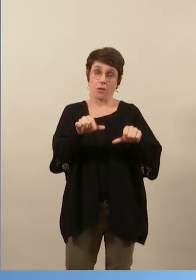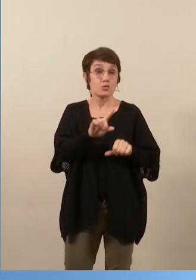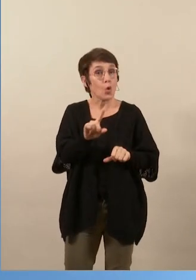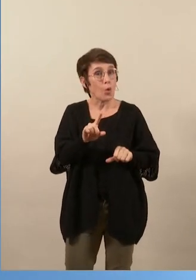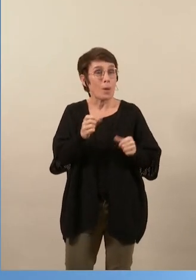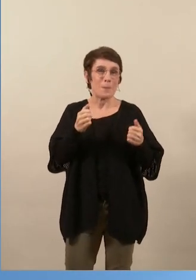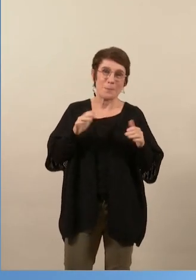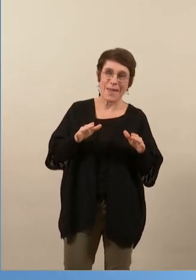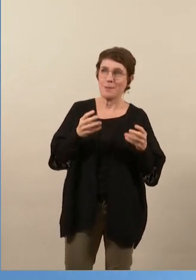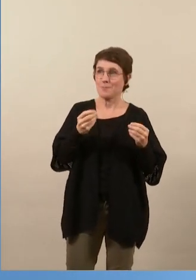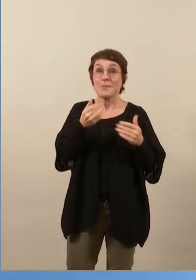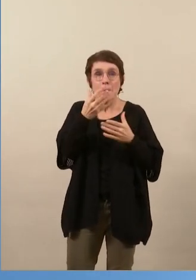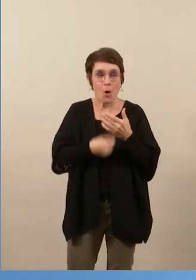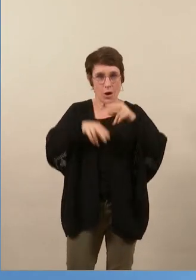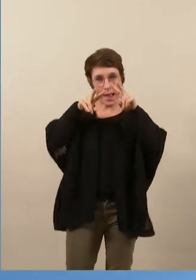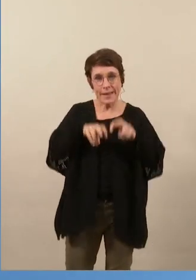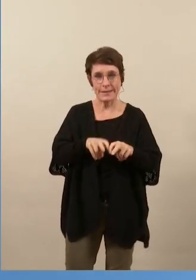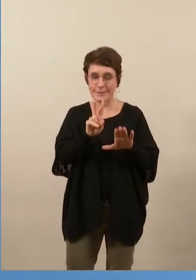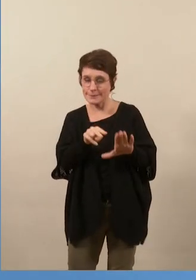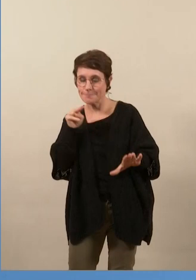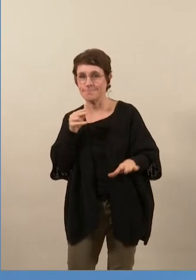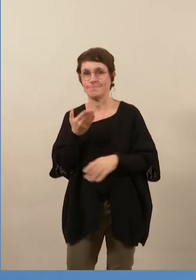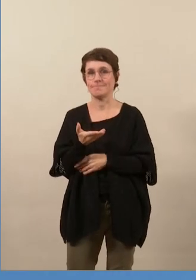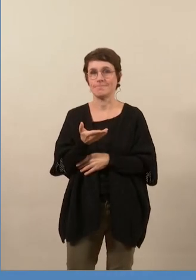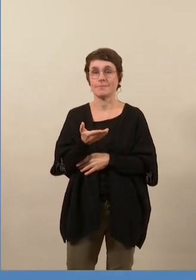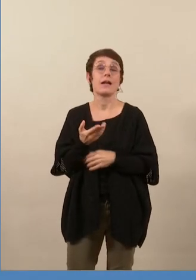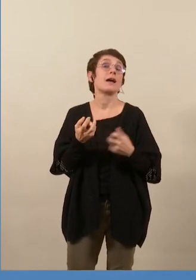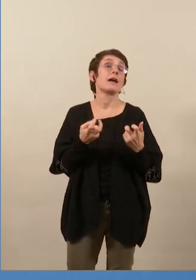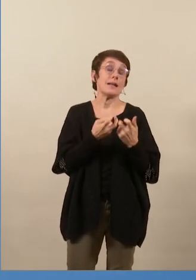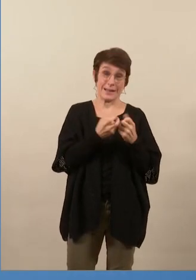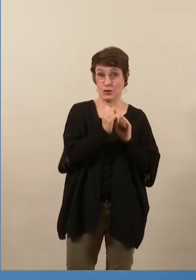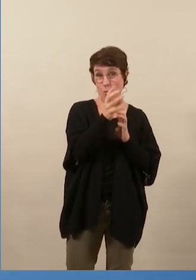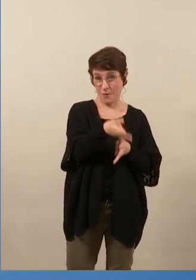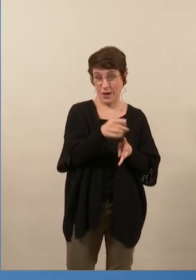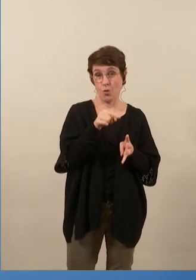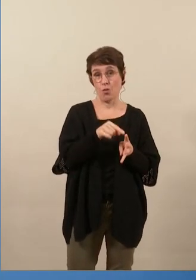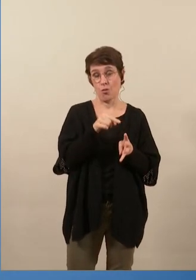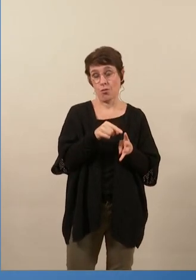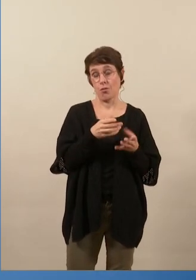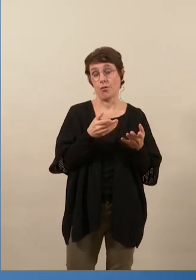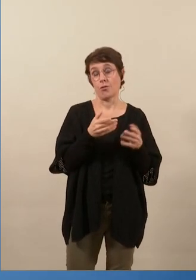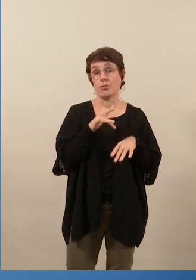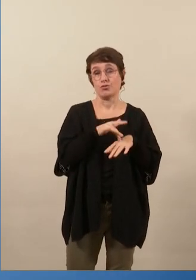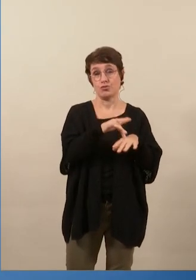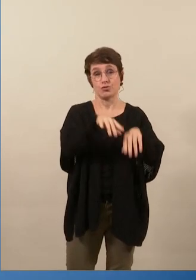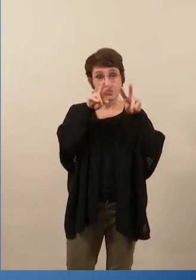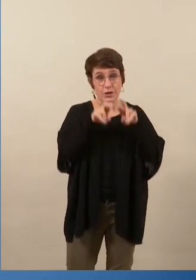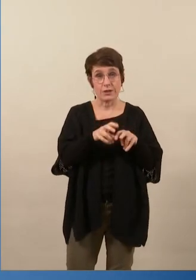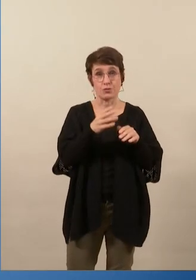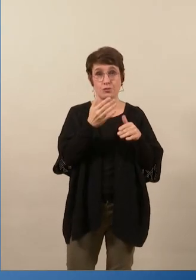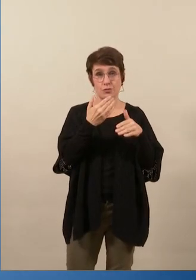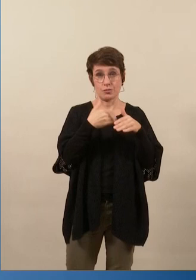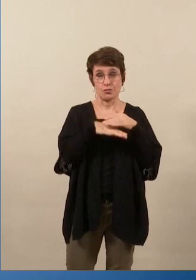des lieux manque à ce rapport reprenant l'exemple du vélo une étude a été menée par l'Université Bordeaux